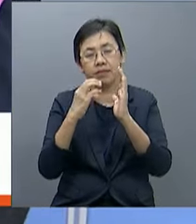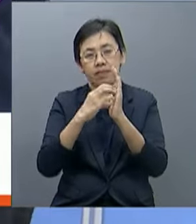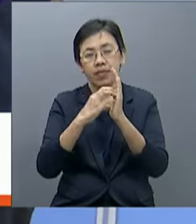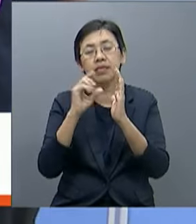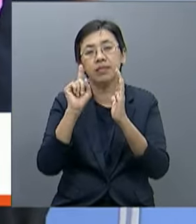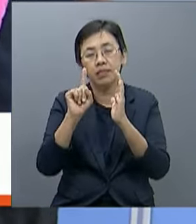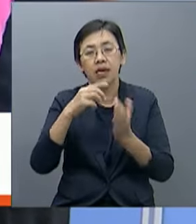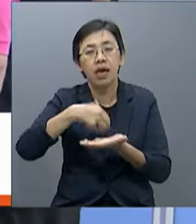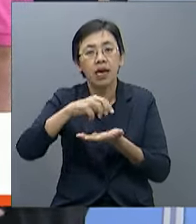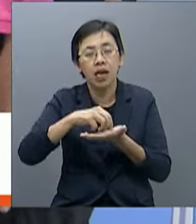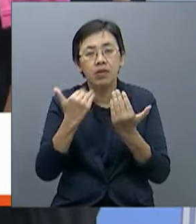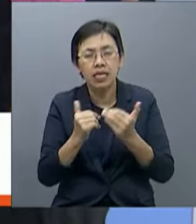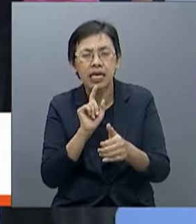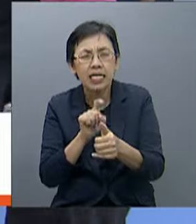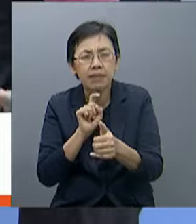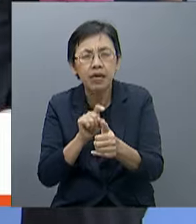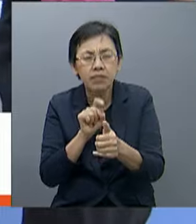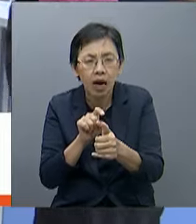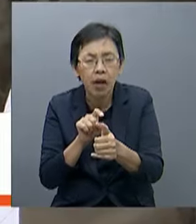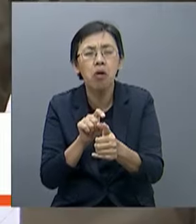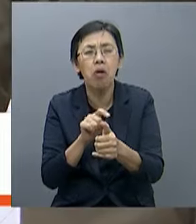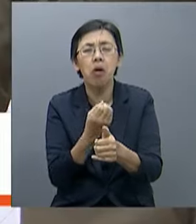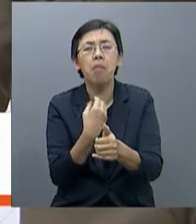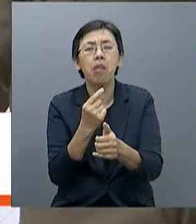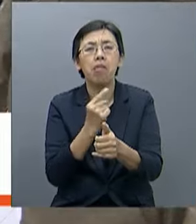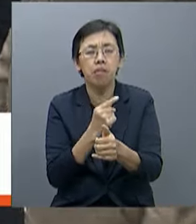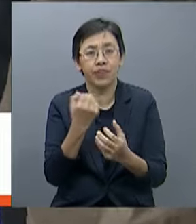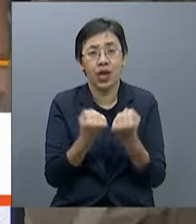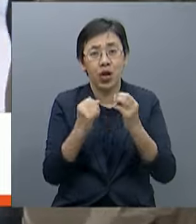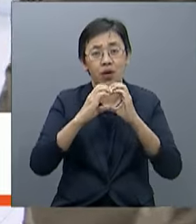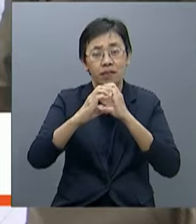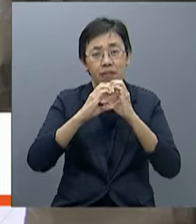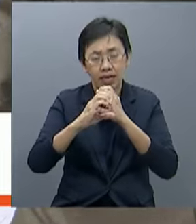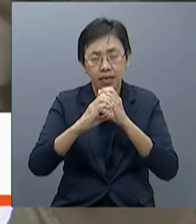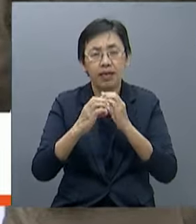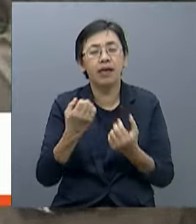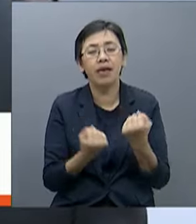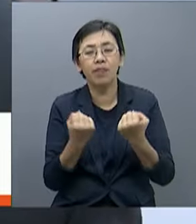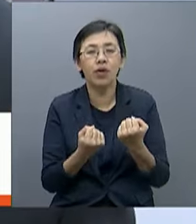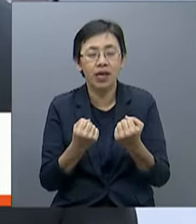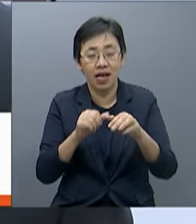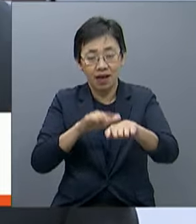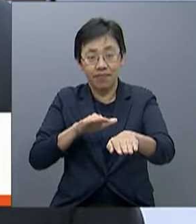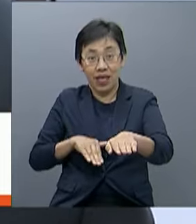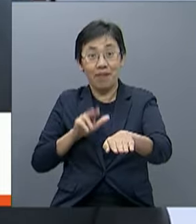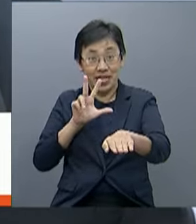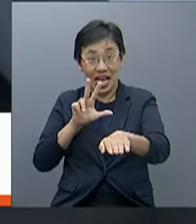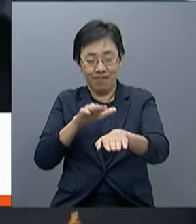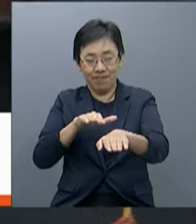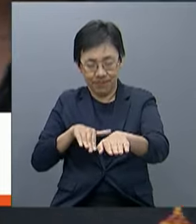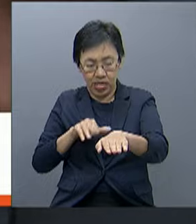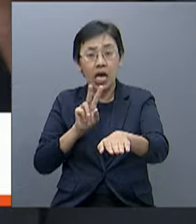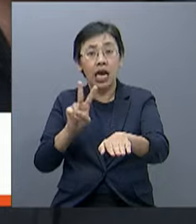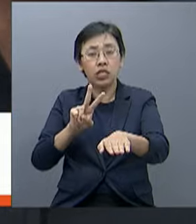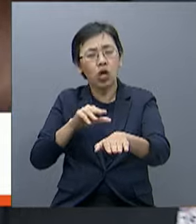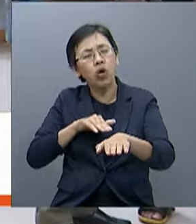เปิดเผยว่าจากการสอบปากคำผู้ต้องหาให้การว่ารถบัสได้มีการขับมาในขบวนที่ในคันที่2ของขบวนขับด้วย